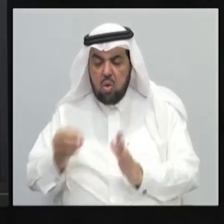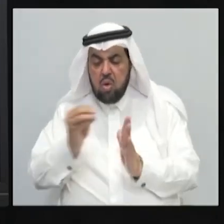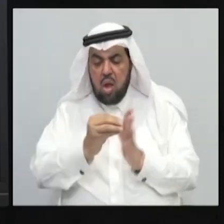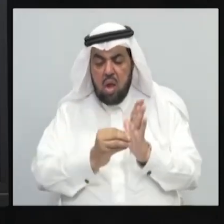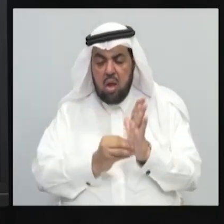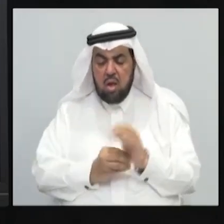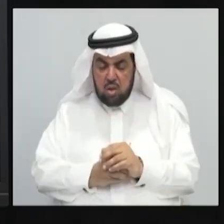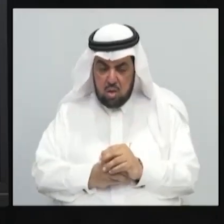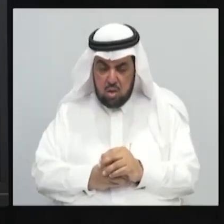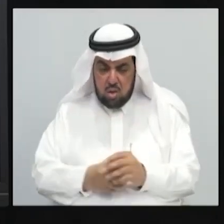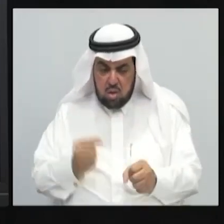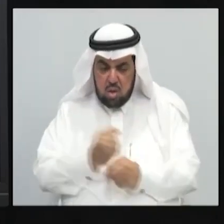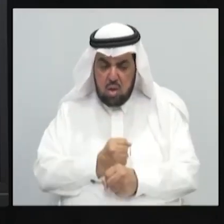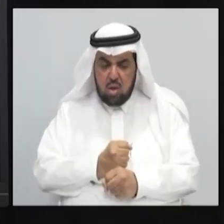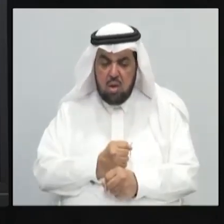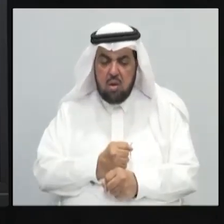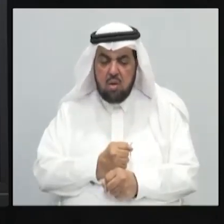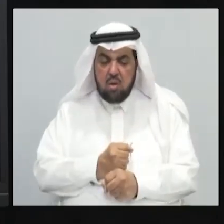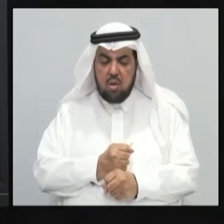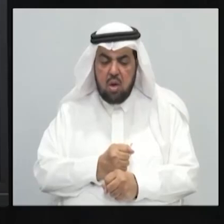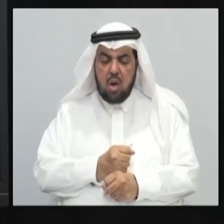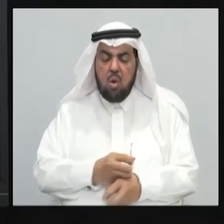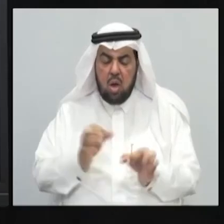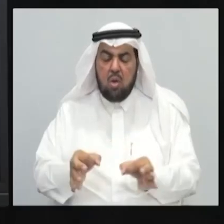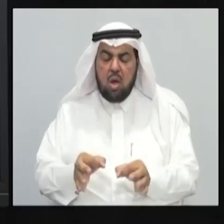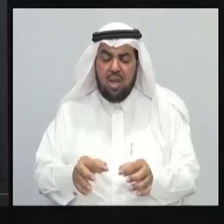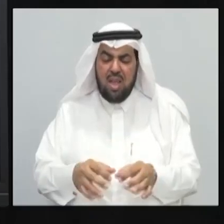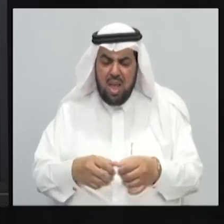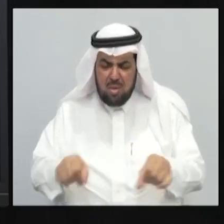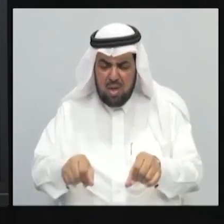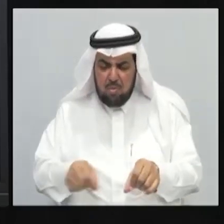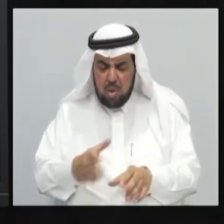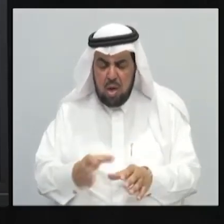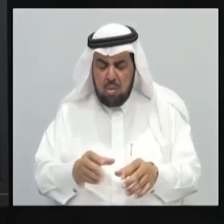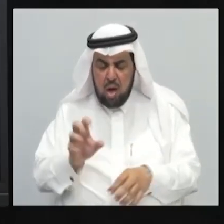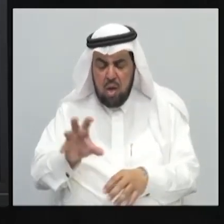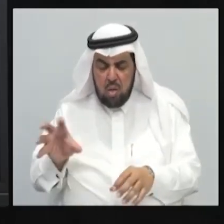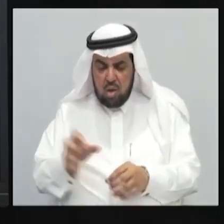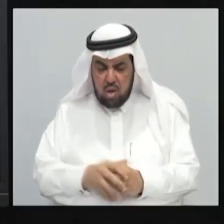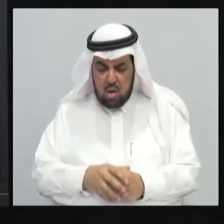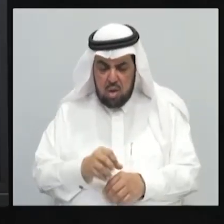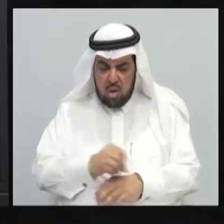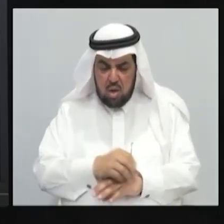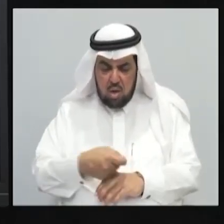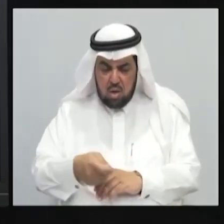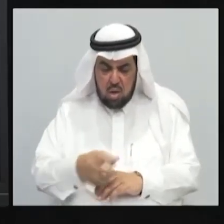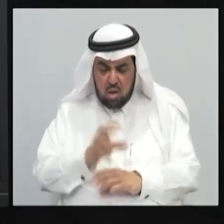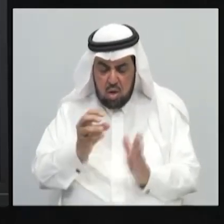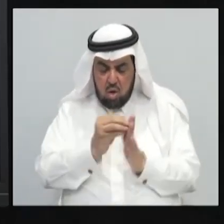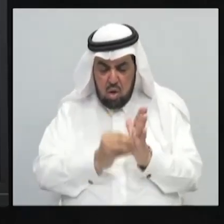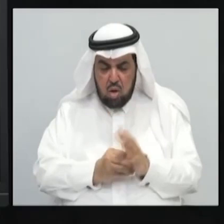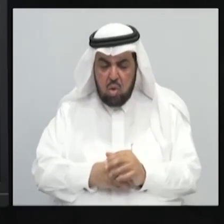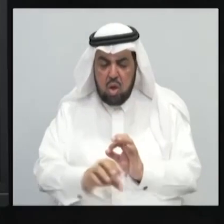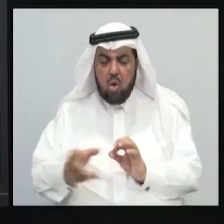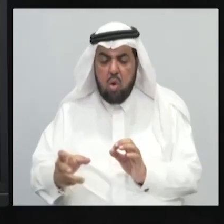توزيع العناصر نستطيع ان نضع توزيع العناصر وتحديد المسافه بين هذه العناصر اثناء عمليه توزيع واختيار نوع